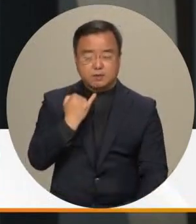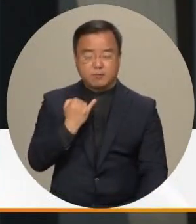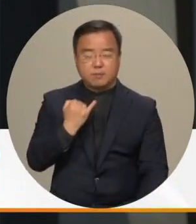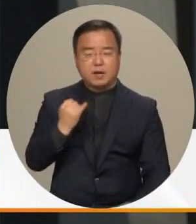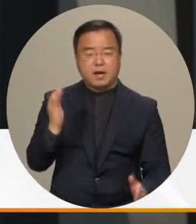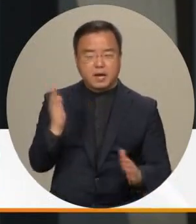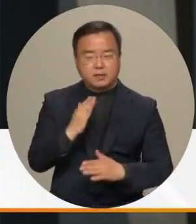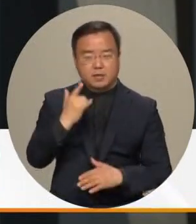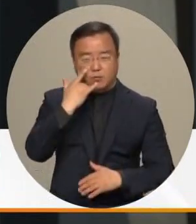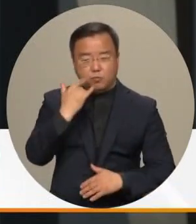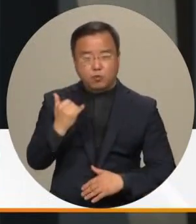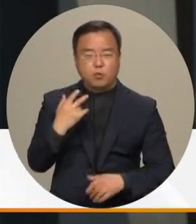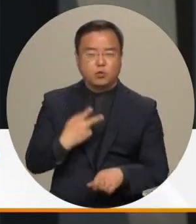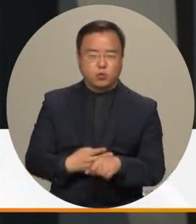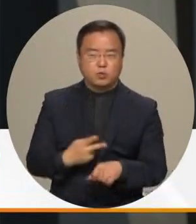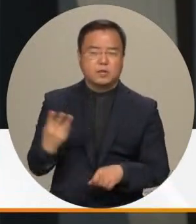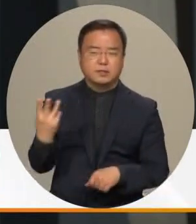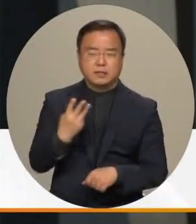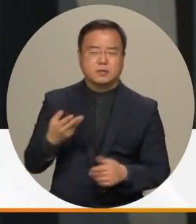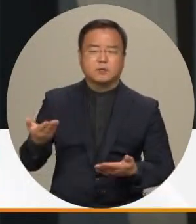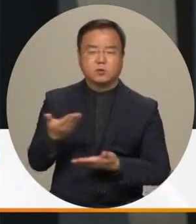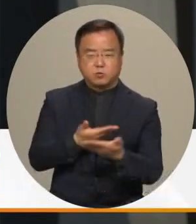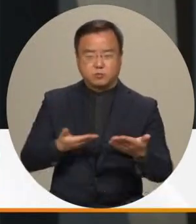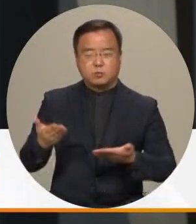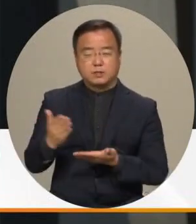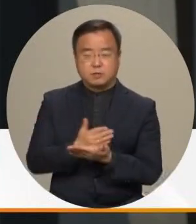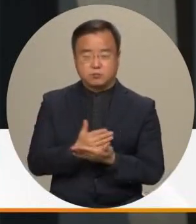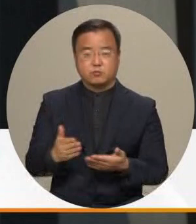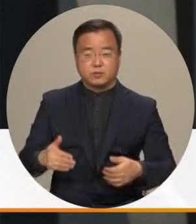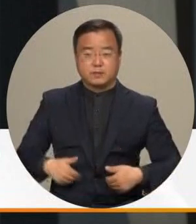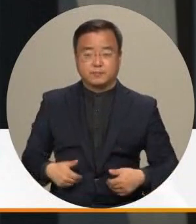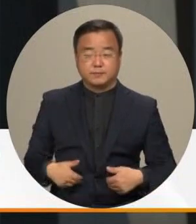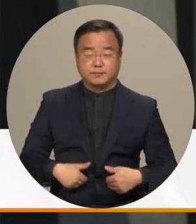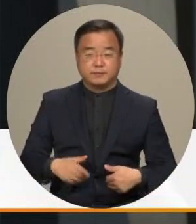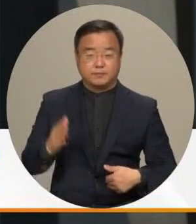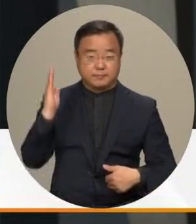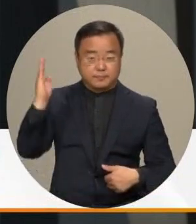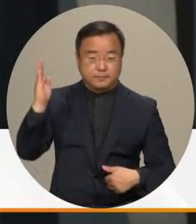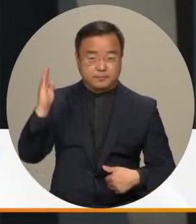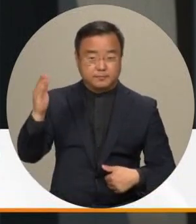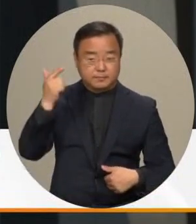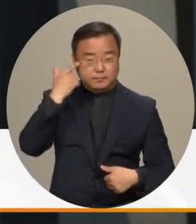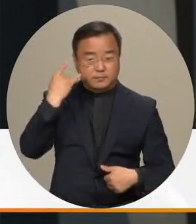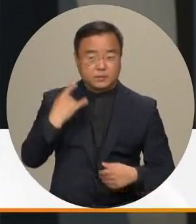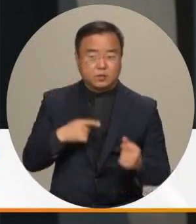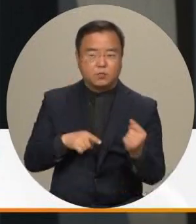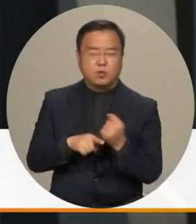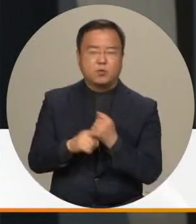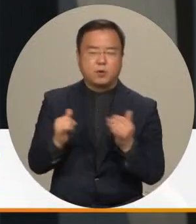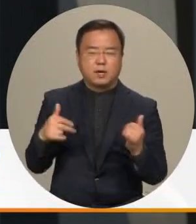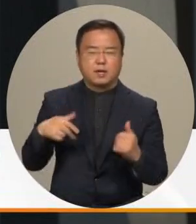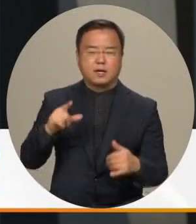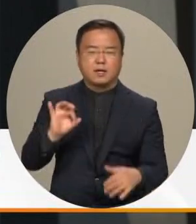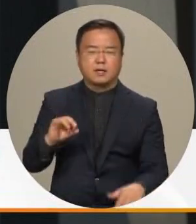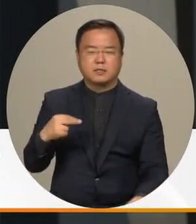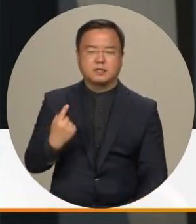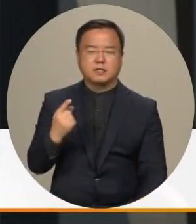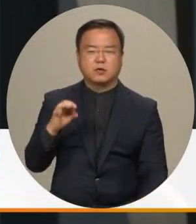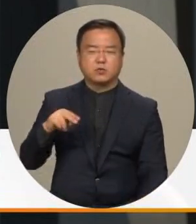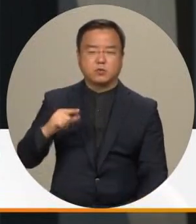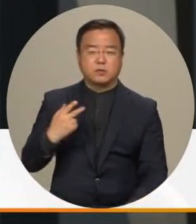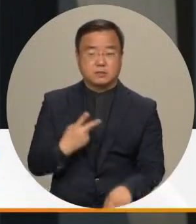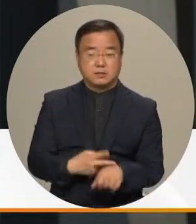학부모 교사가 서로에게 나누는 것이 너무 필요하다는 생각이 들고요 이 이야기를 뇌과학자 장동성 선생님 말씀을 하시더라고요